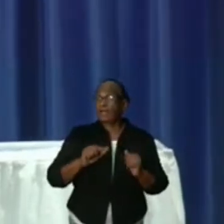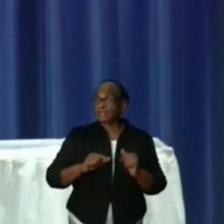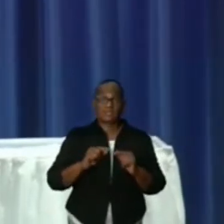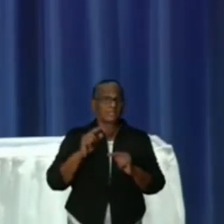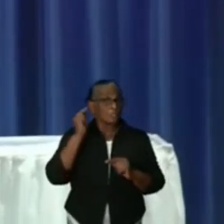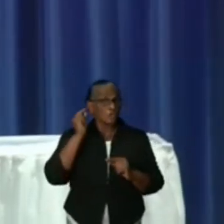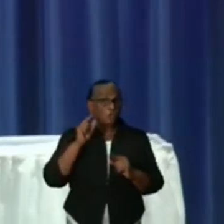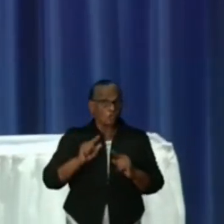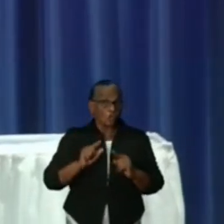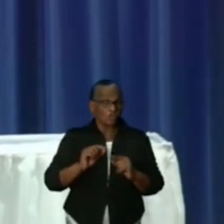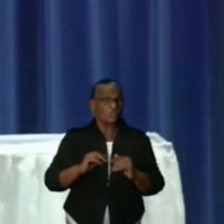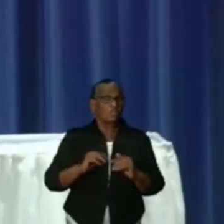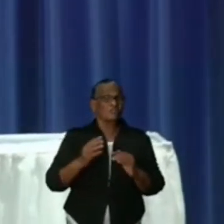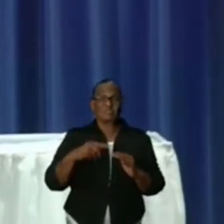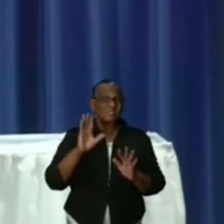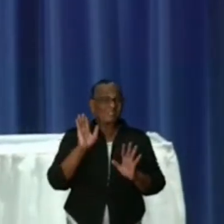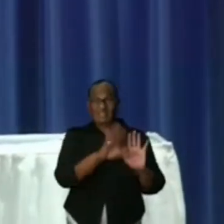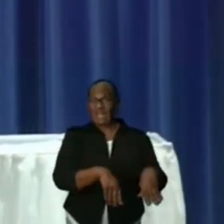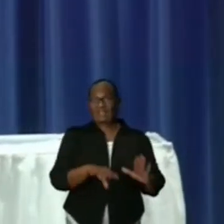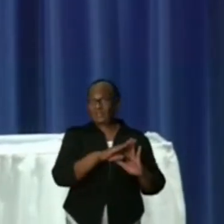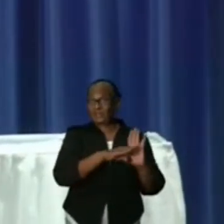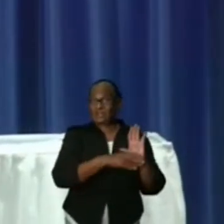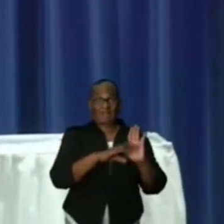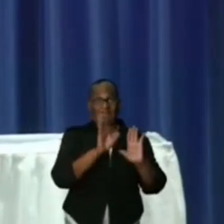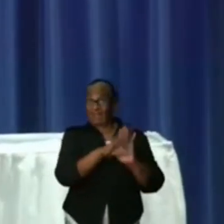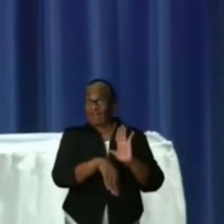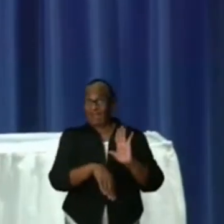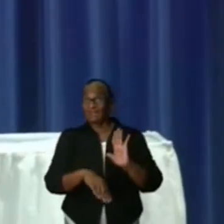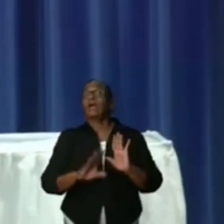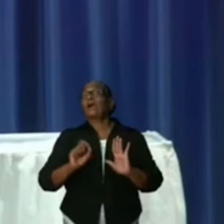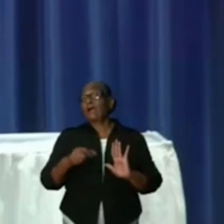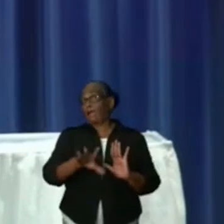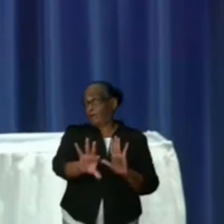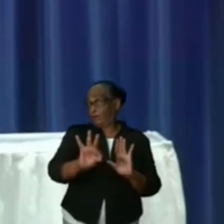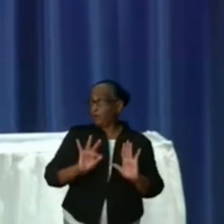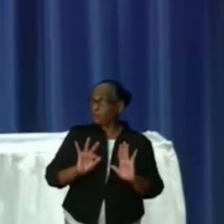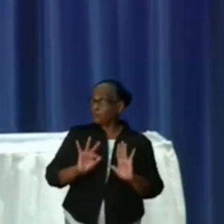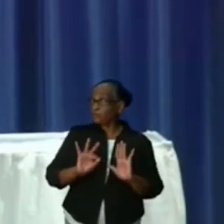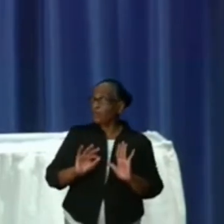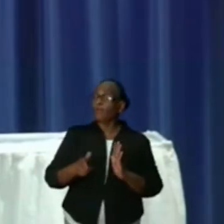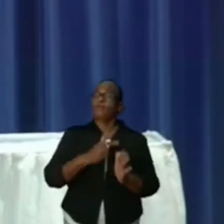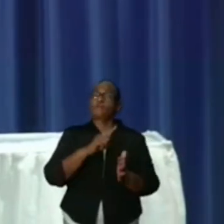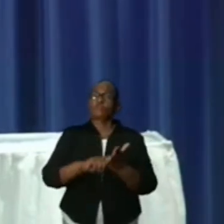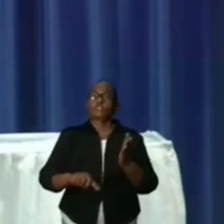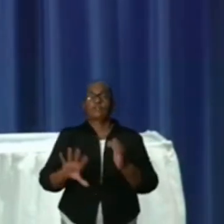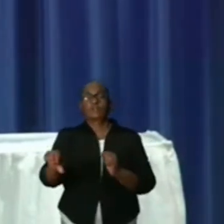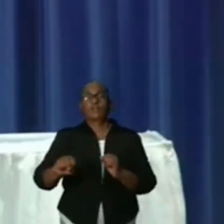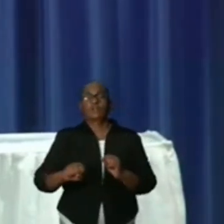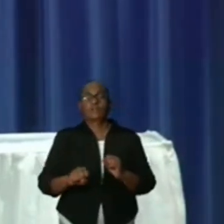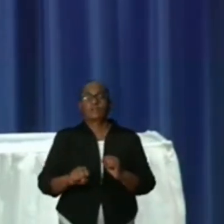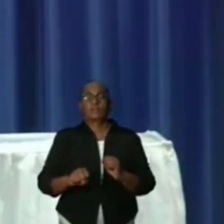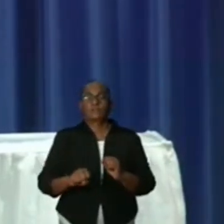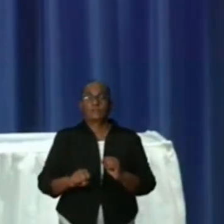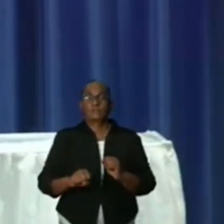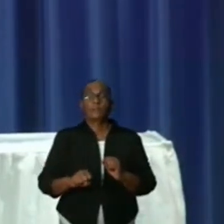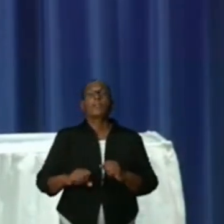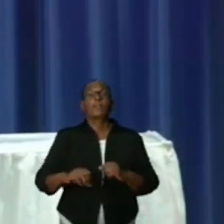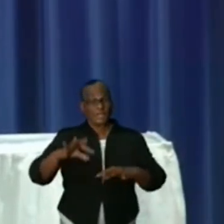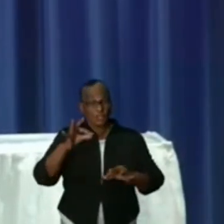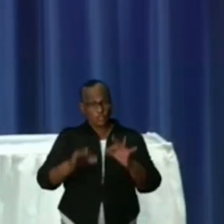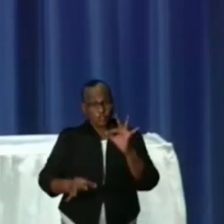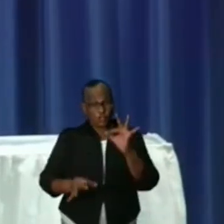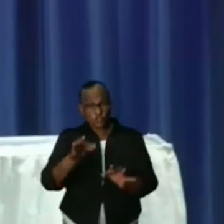overtreden, dat zelfs kan worden gekozen voor strafrechtelijke handhaving, waarbij de